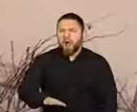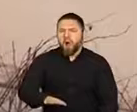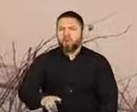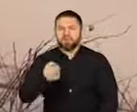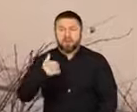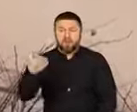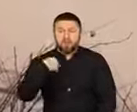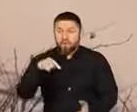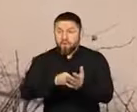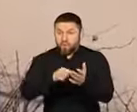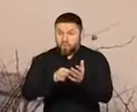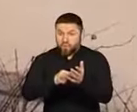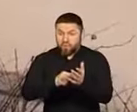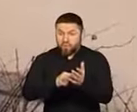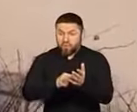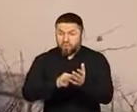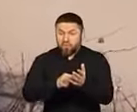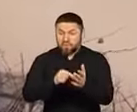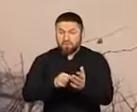Kiedy zdarzyła się